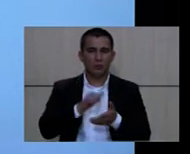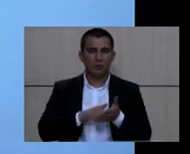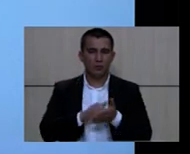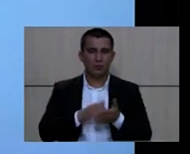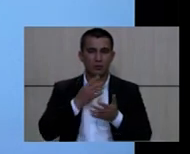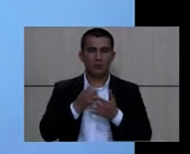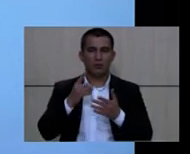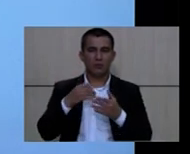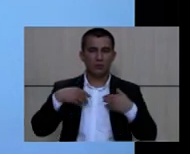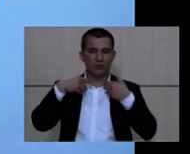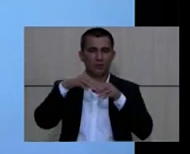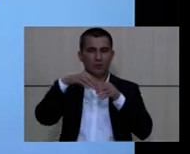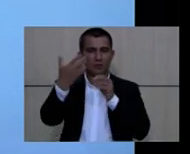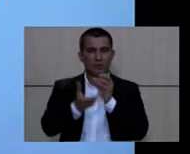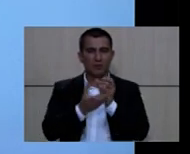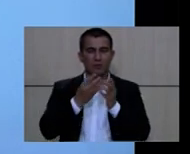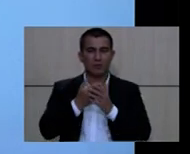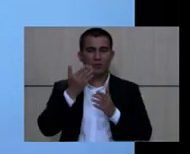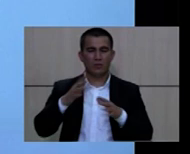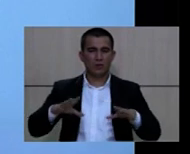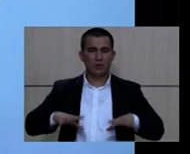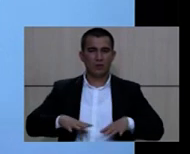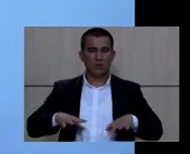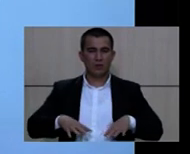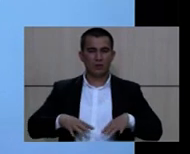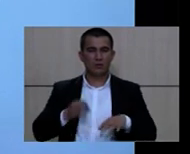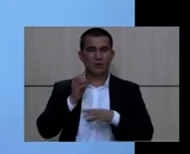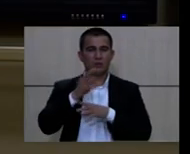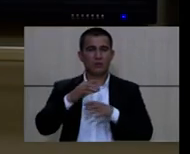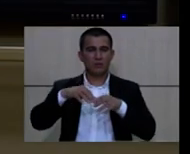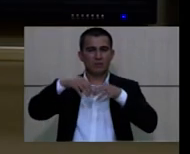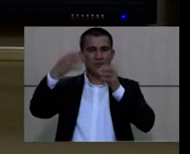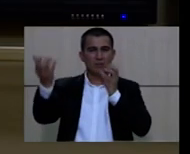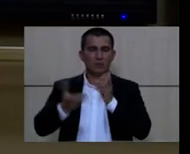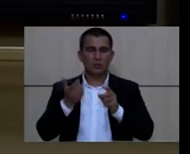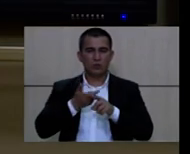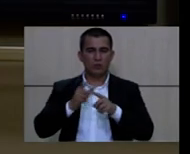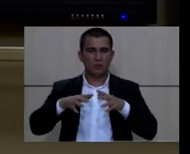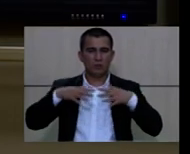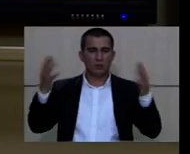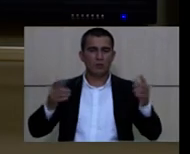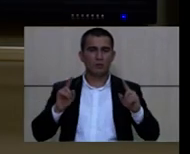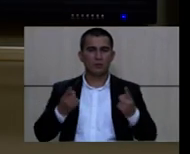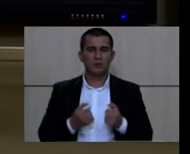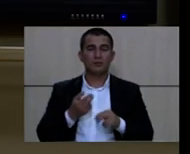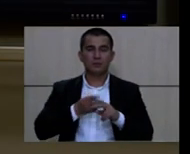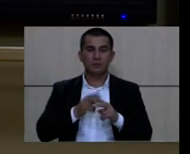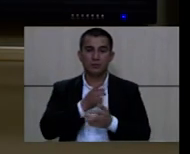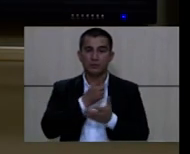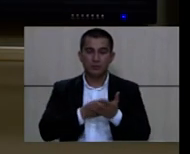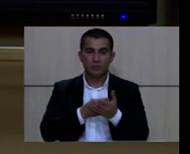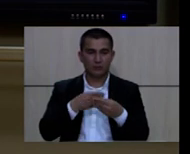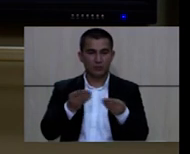ularning g'ildiraklari otning bo'yidan ham baland qilib yasalgan? Aziz o'quvchilar, topshiriqlarni